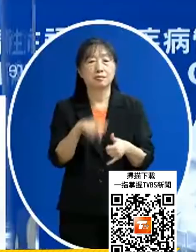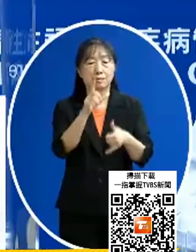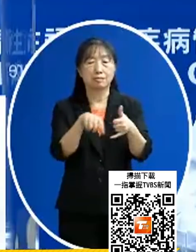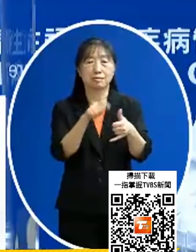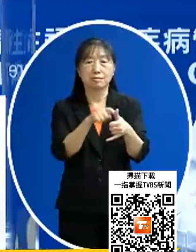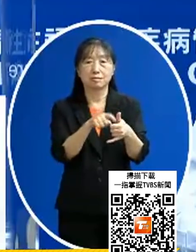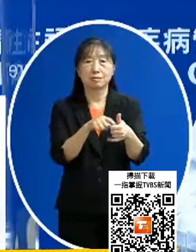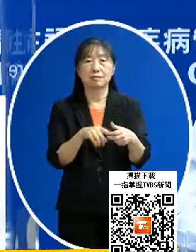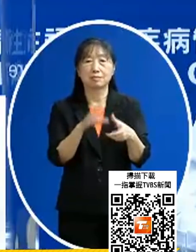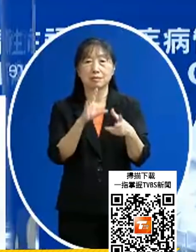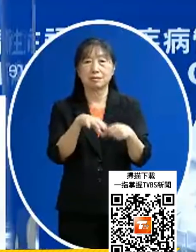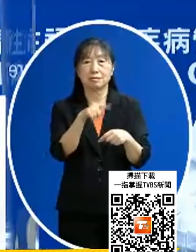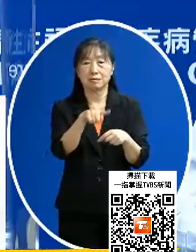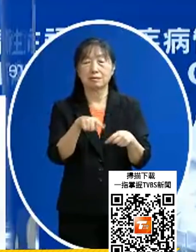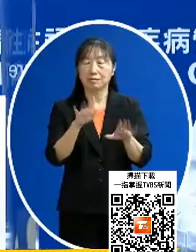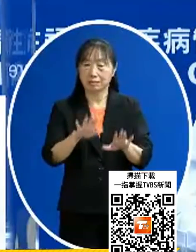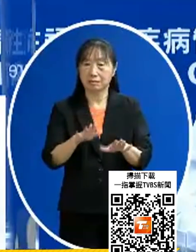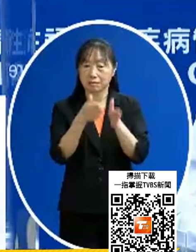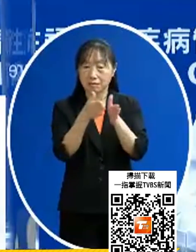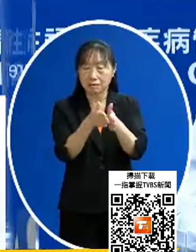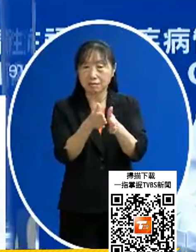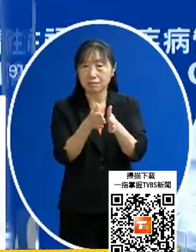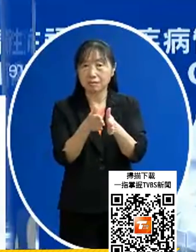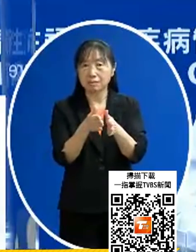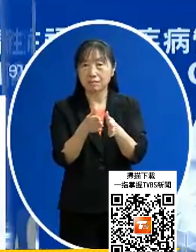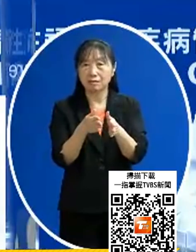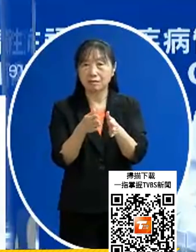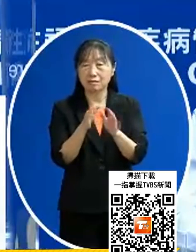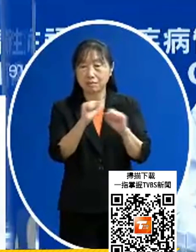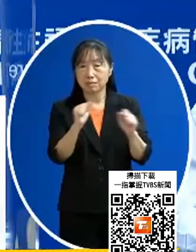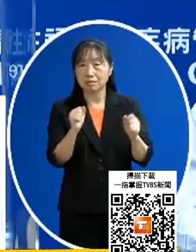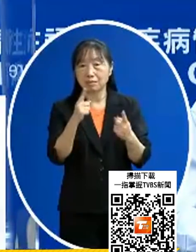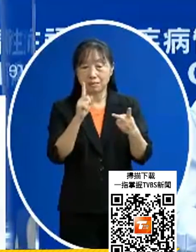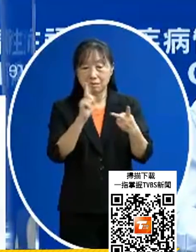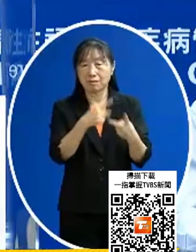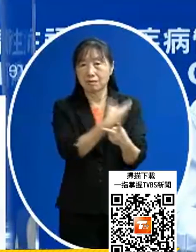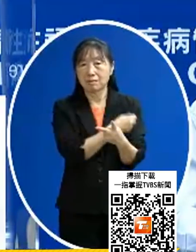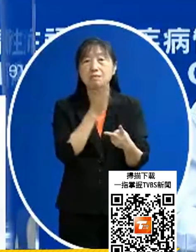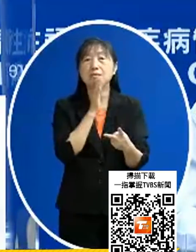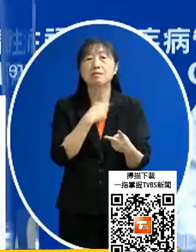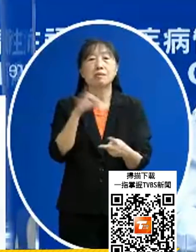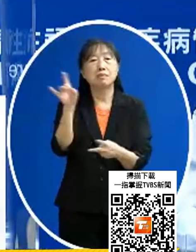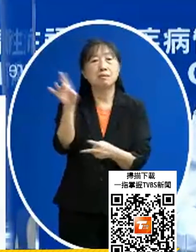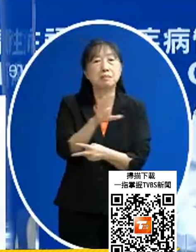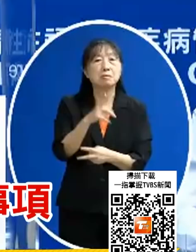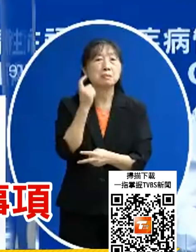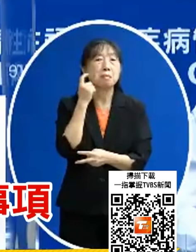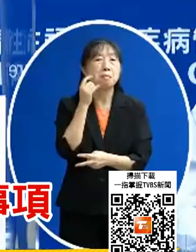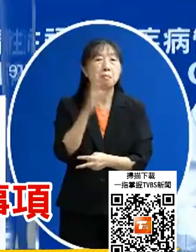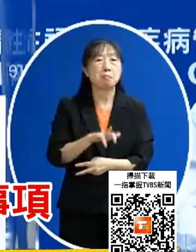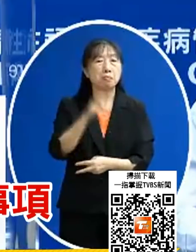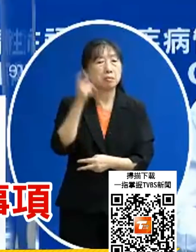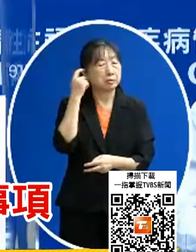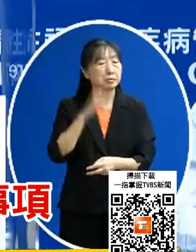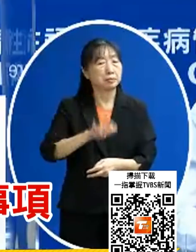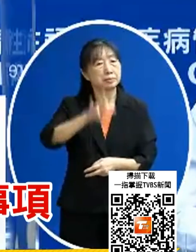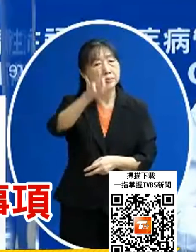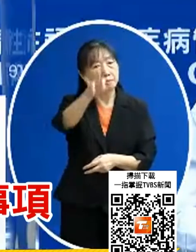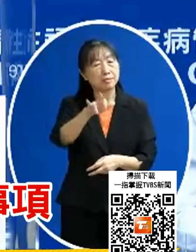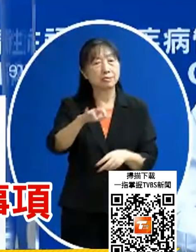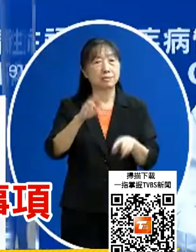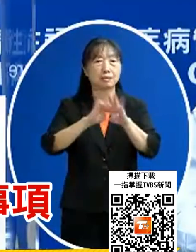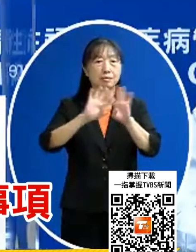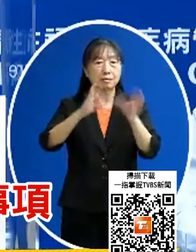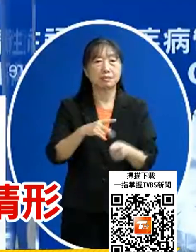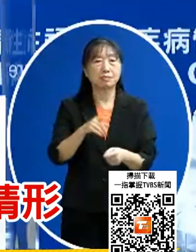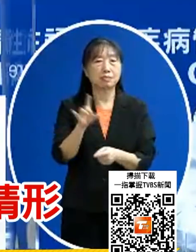人在这里面目前可以了解的好像那时候第二剂打是用出国的名义，那相关的这样现